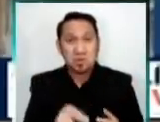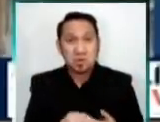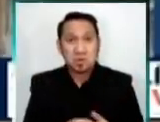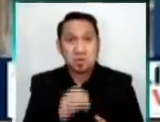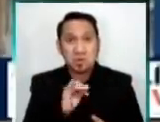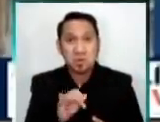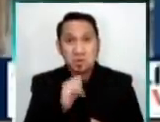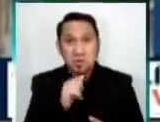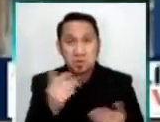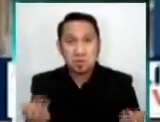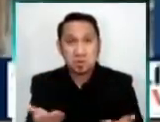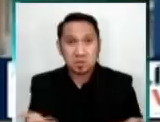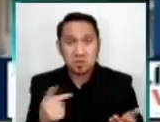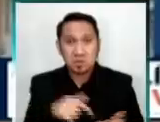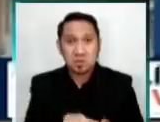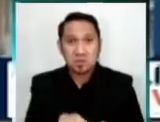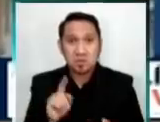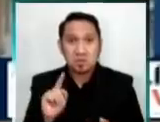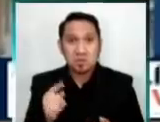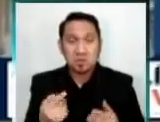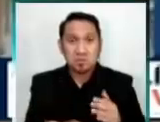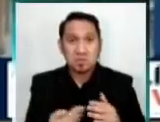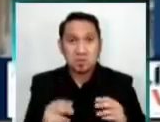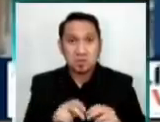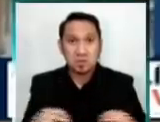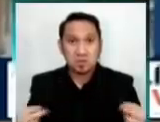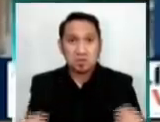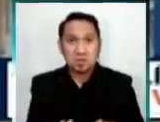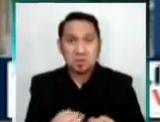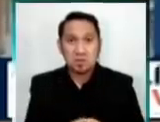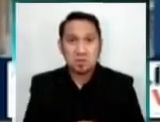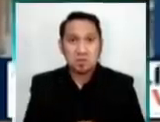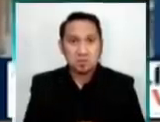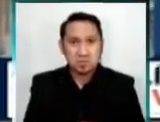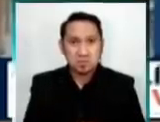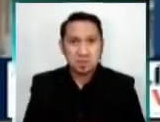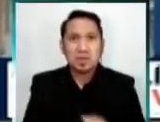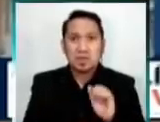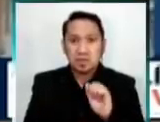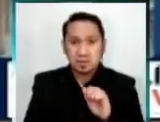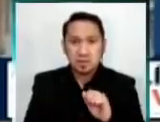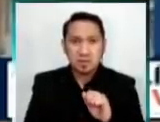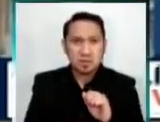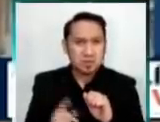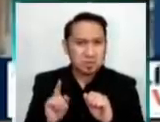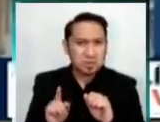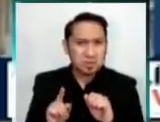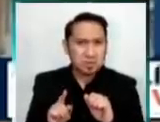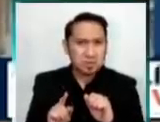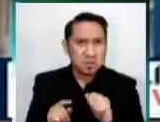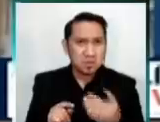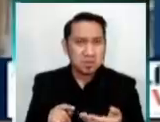present during preliminary conference? But it will be submitted for decision, Your Honor. Yes. It will be submitted for decision